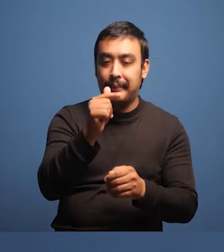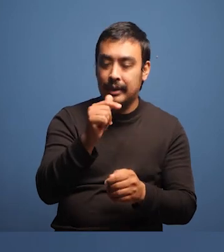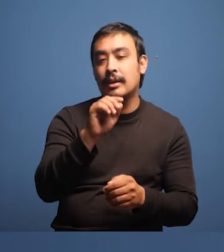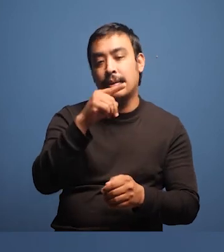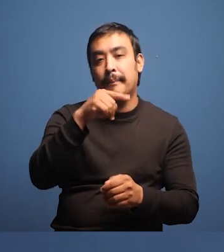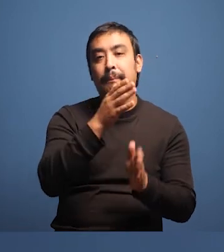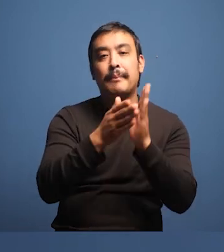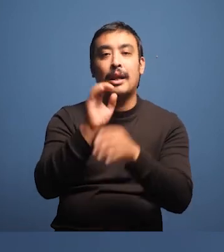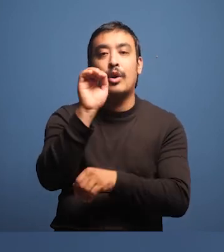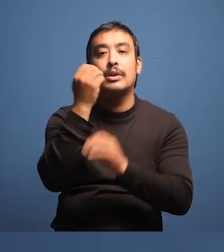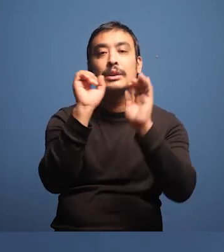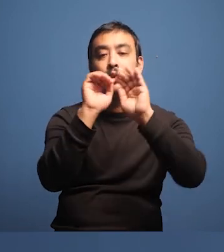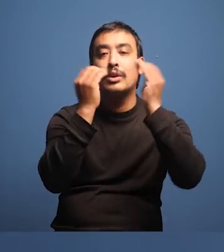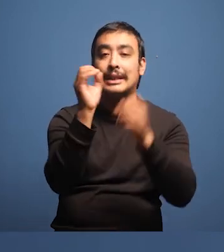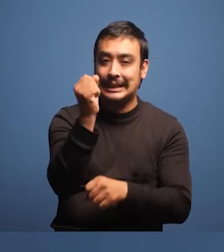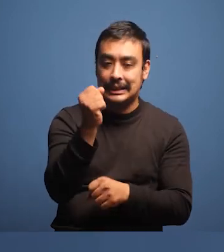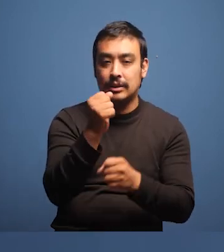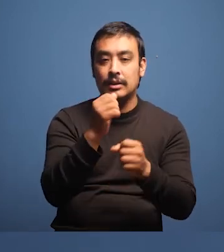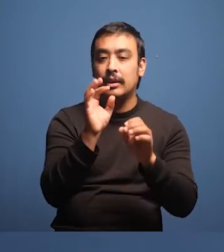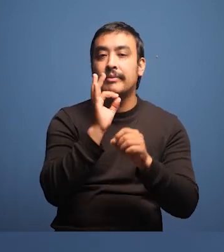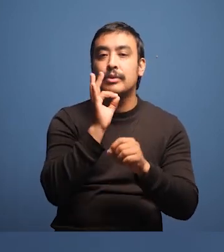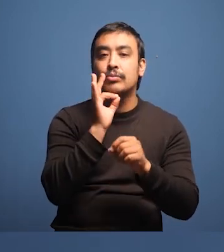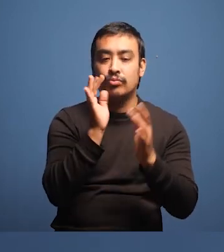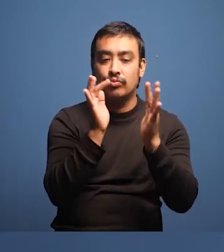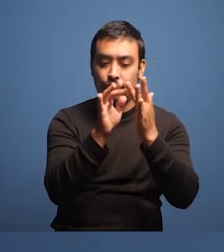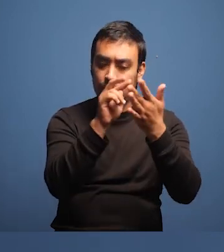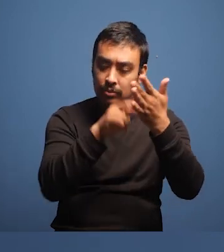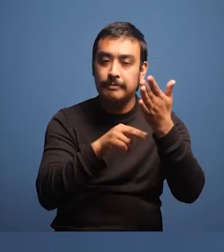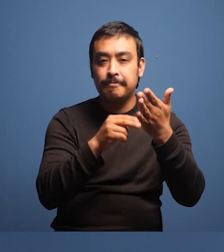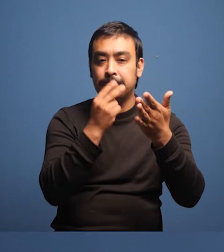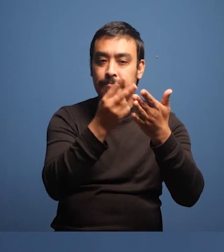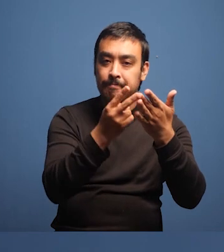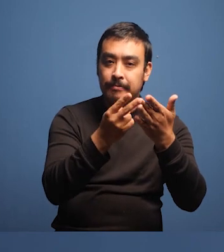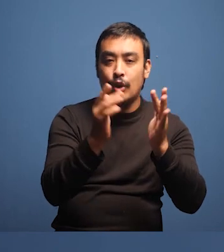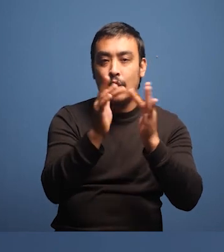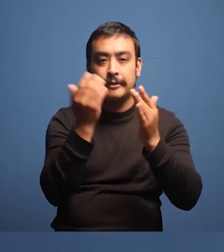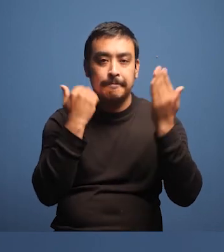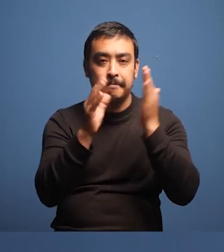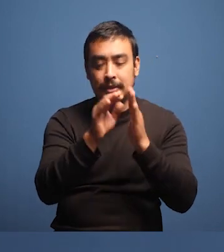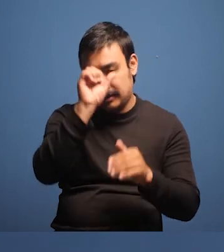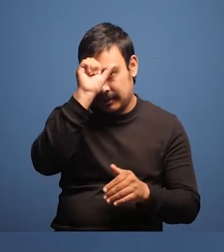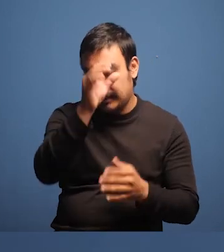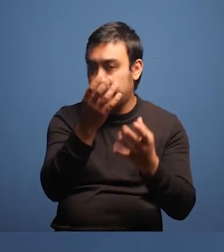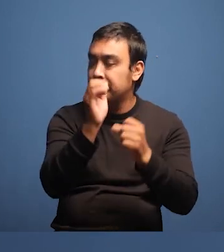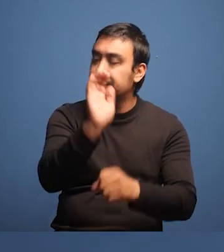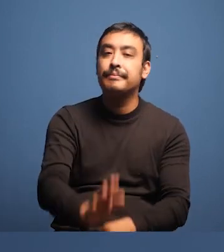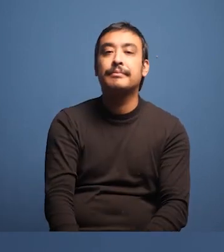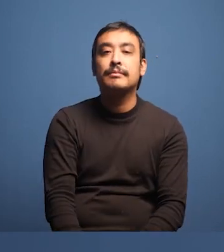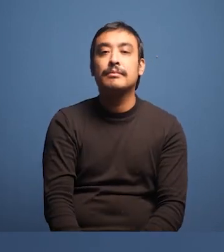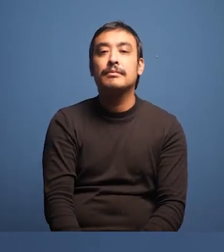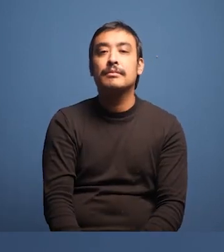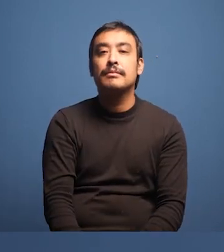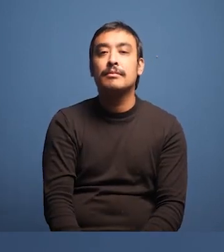पेजमा चाहिँ गएर तपाईँले यो लाइभ सेसन हेर्न सक्नुहुन्छ, जहाँ चाहिँ तपाईँले अनलाइन हेरासमेन्ट सम्बन्धी चाहिँ जानकारी लिन सक्नुहुन्छ। र तपाईँलाई